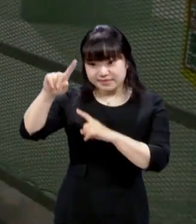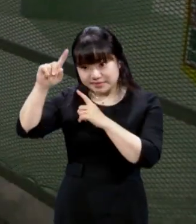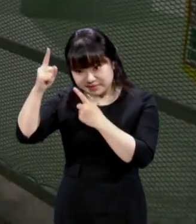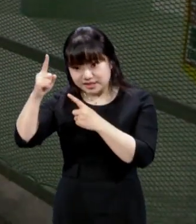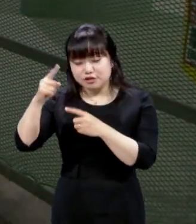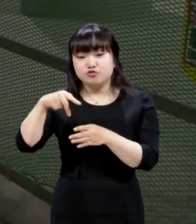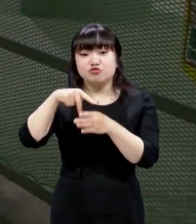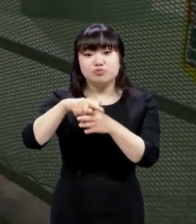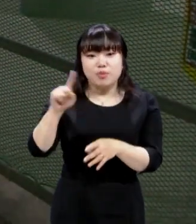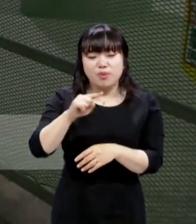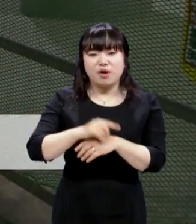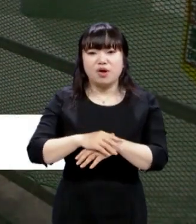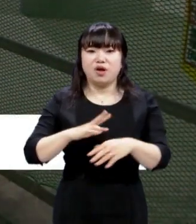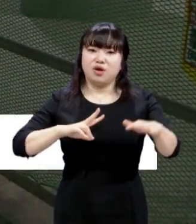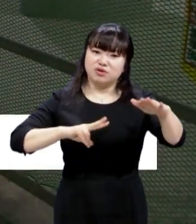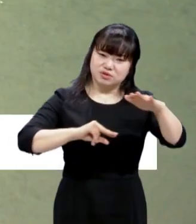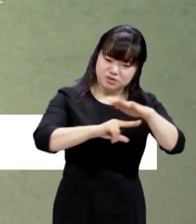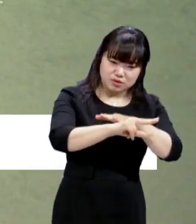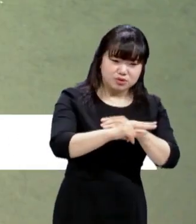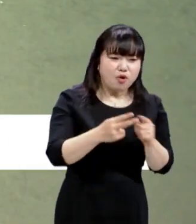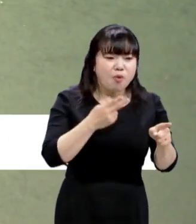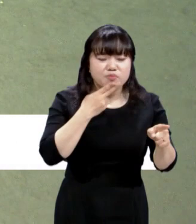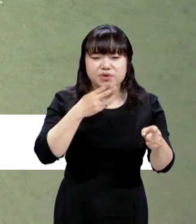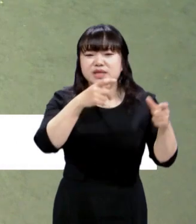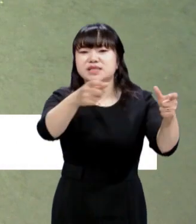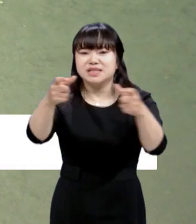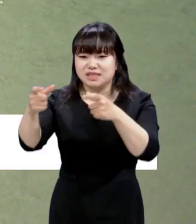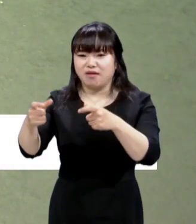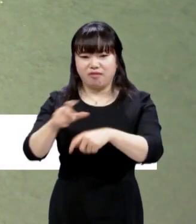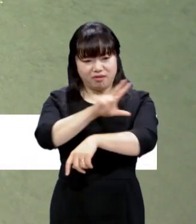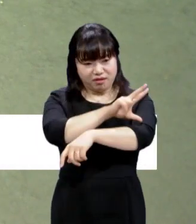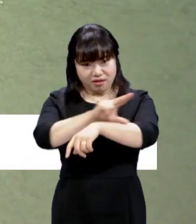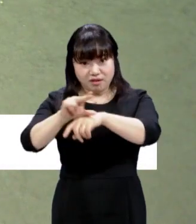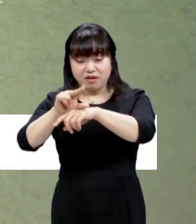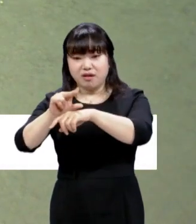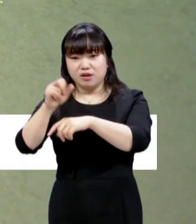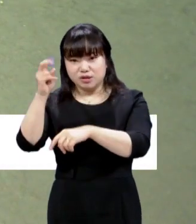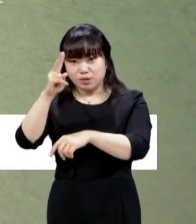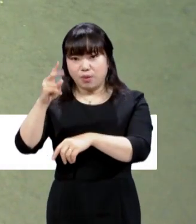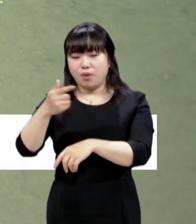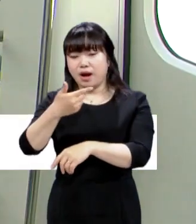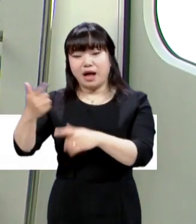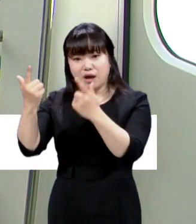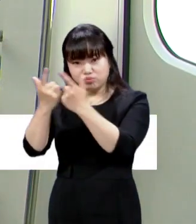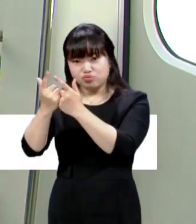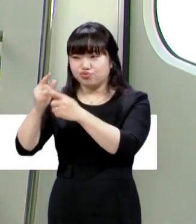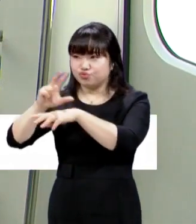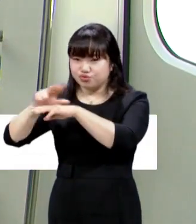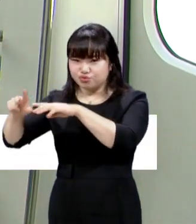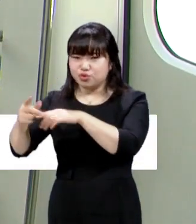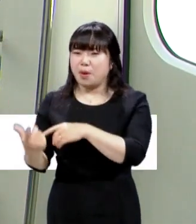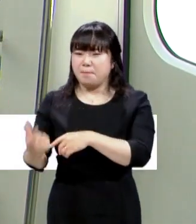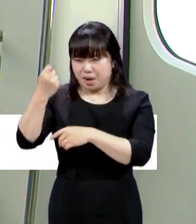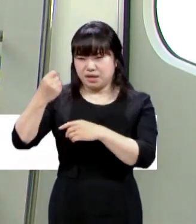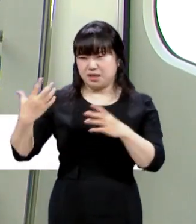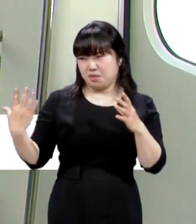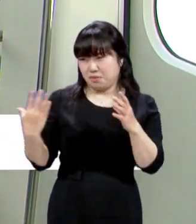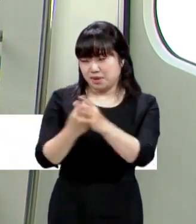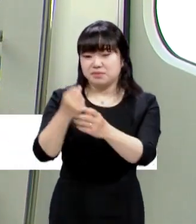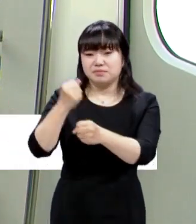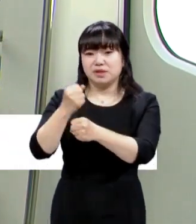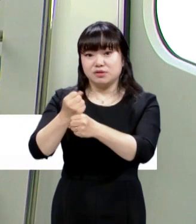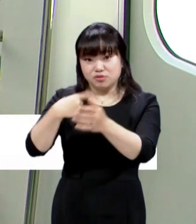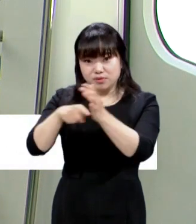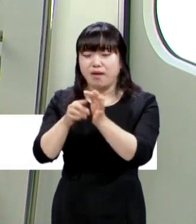철 떠서 호외 지역을 해소하기 위해 경전철 소 구성과 강북 횡단 손이 조금이라도 빨리 완성될 수 있도록